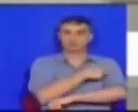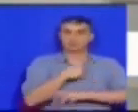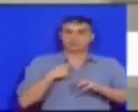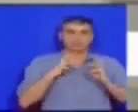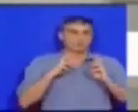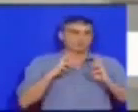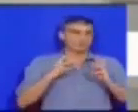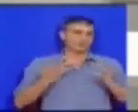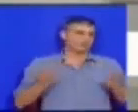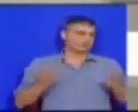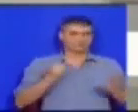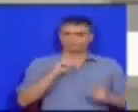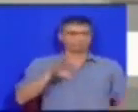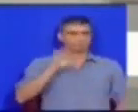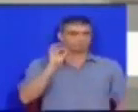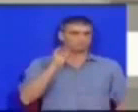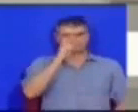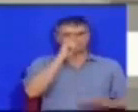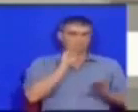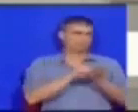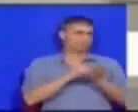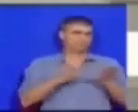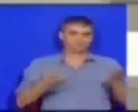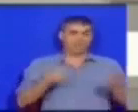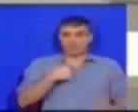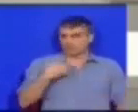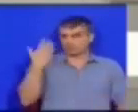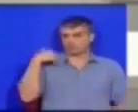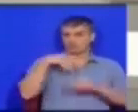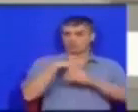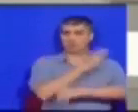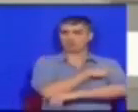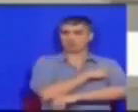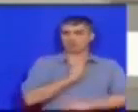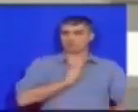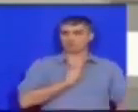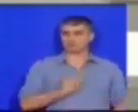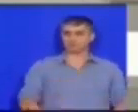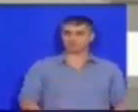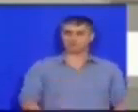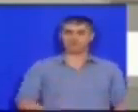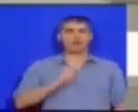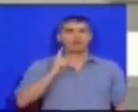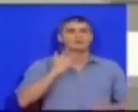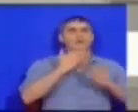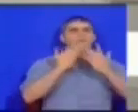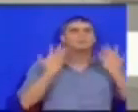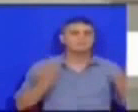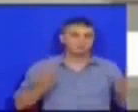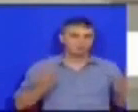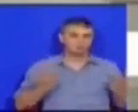מקווה שלא יימצא בהם רבב, כי אני גם הייתי בתוך המערכת הזאת. אבל ברור שיש